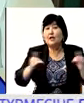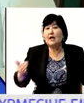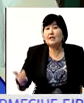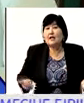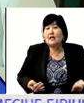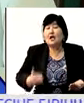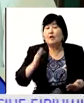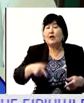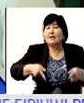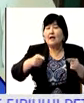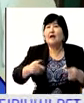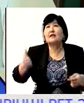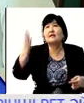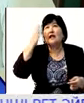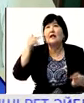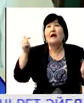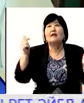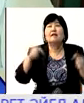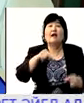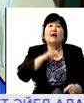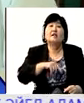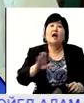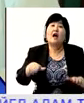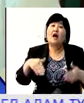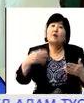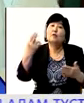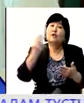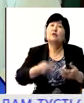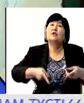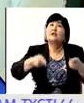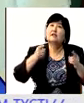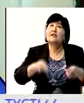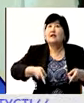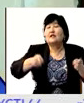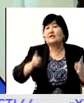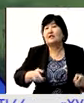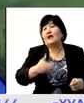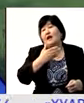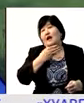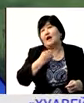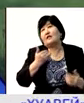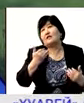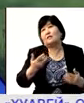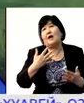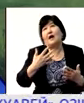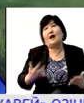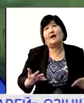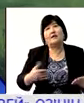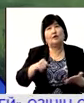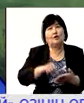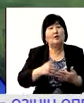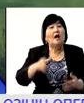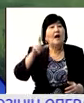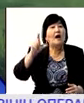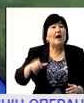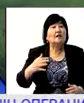білу нағыз талантқа ғана тән қасиет. Ал мына сурет шынында да шынайылықпен асқан ептіліктің айқын көрінісі.